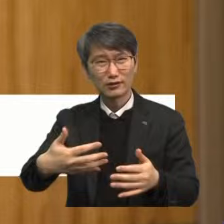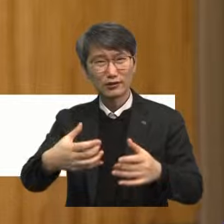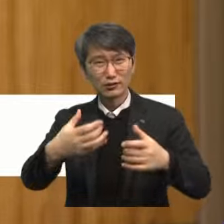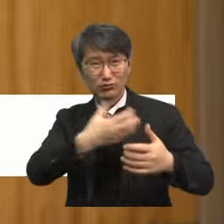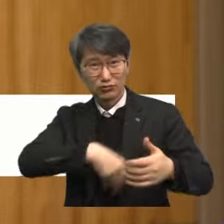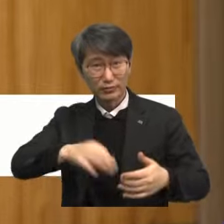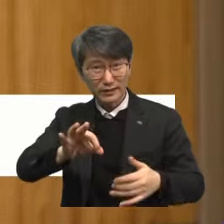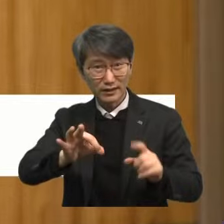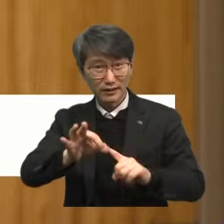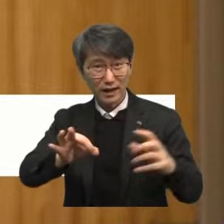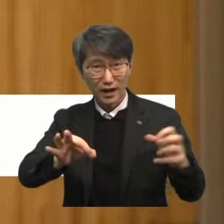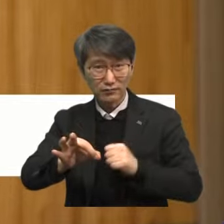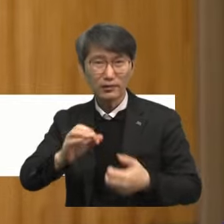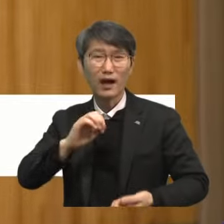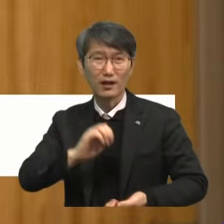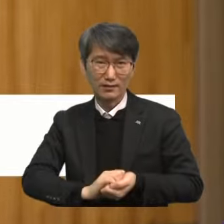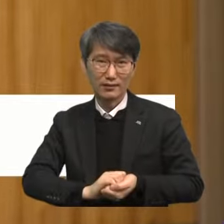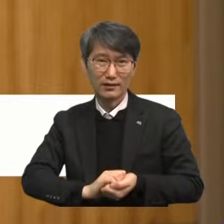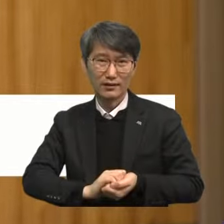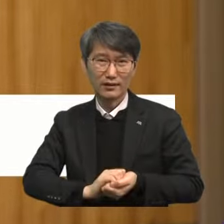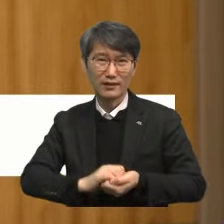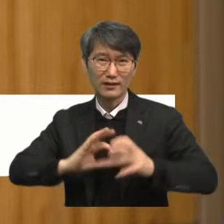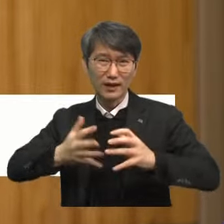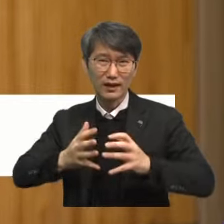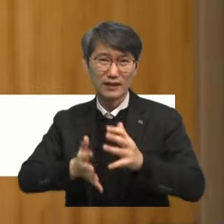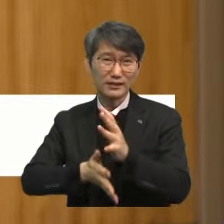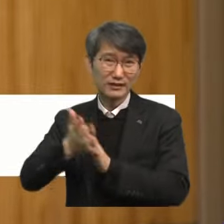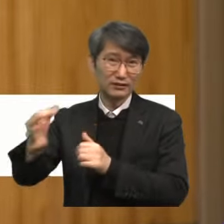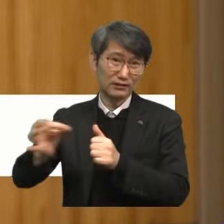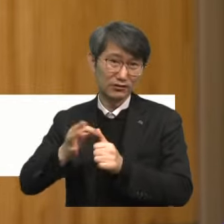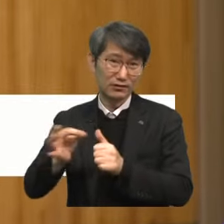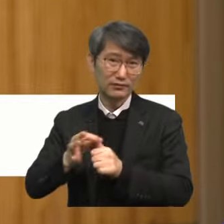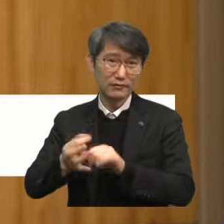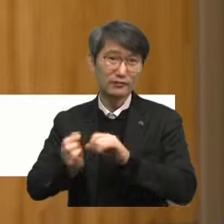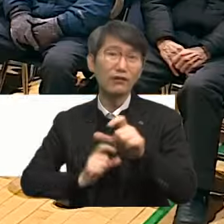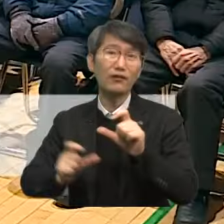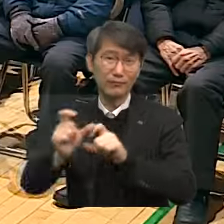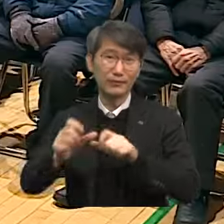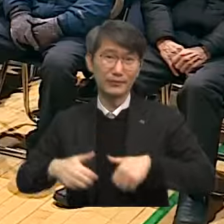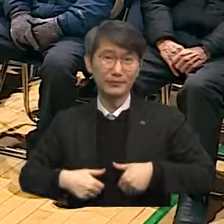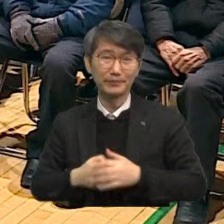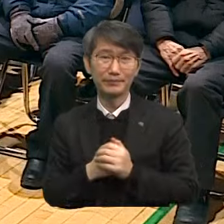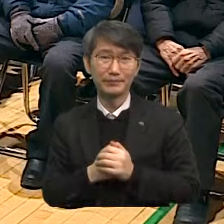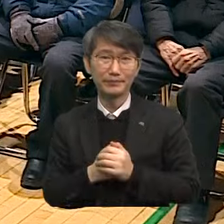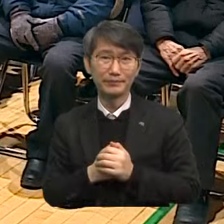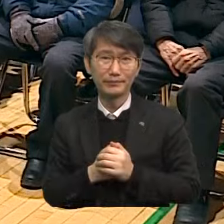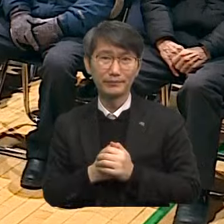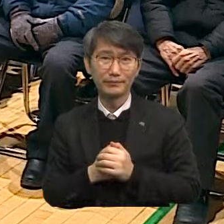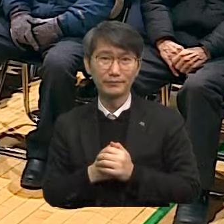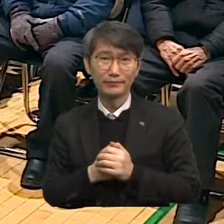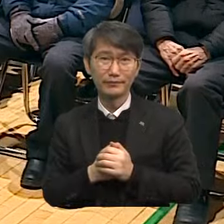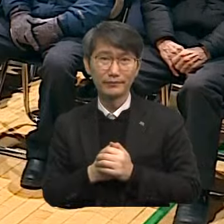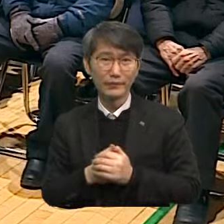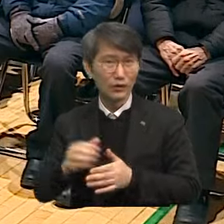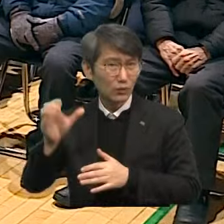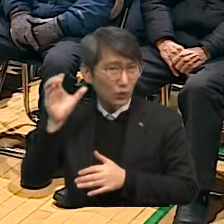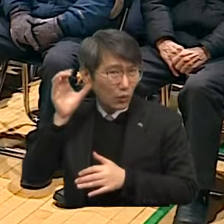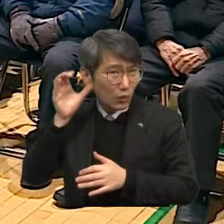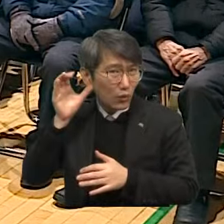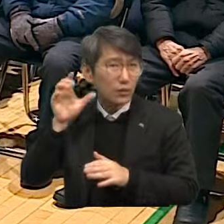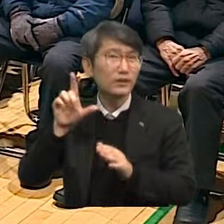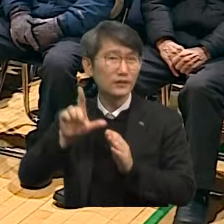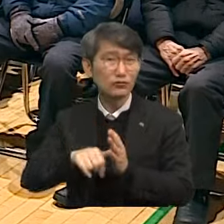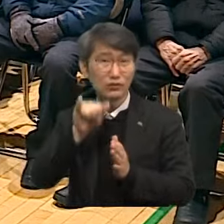구비 가지고는 한계가 있어서 국비 10위 지원을 더 받아야 합니다. 주민의 소리를 경청하는